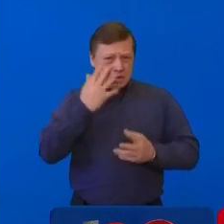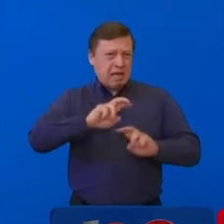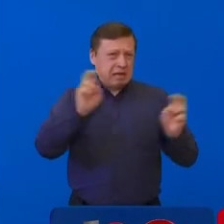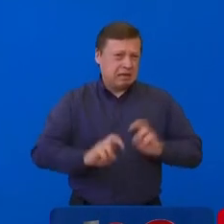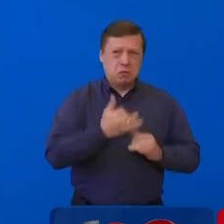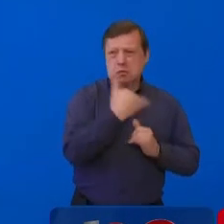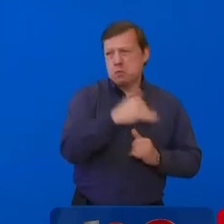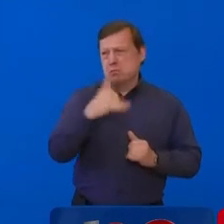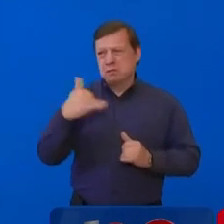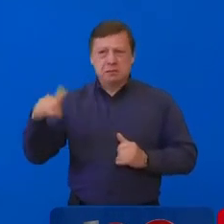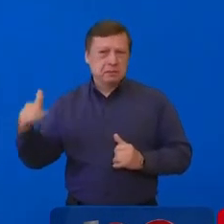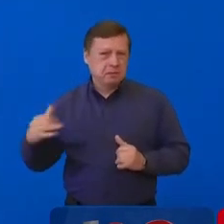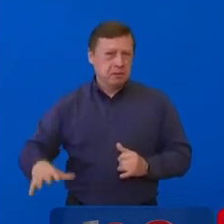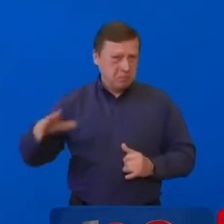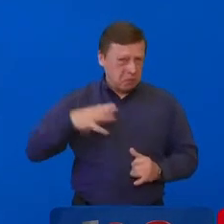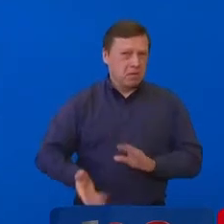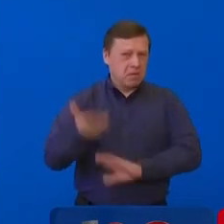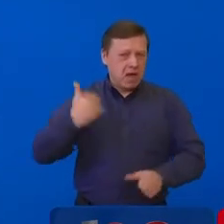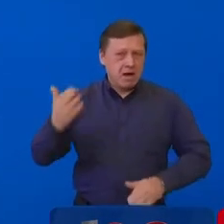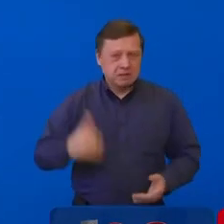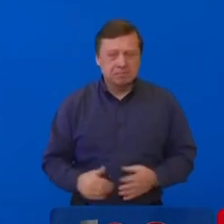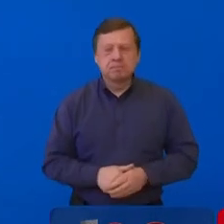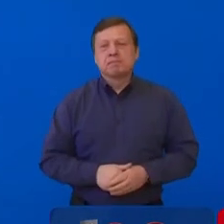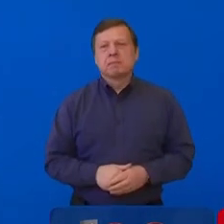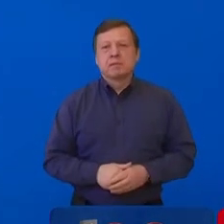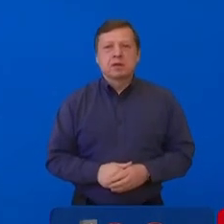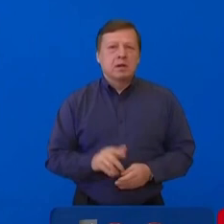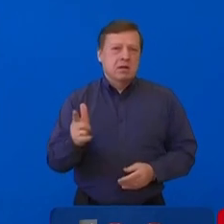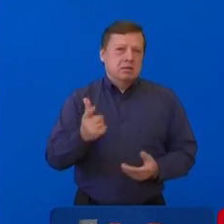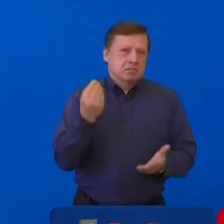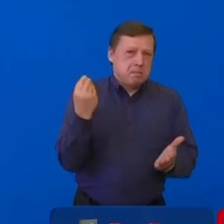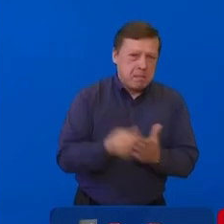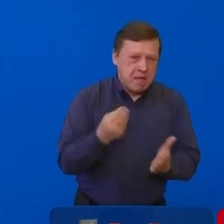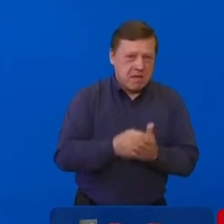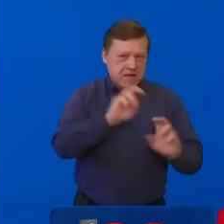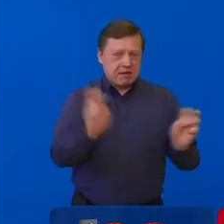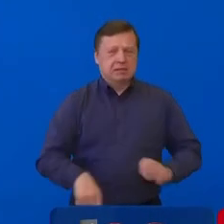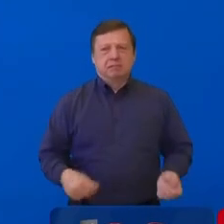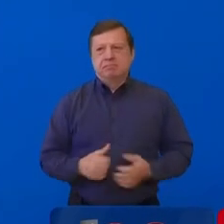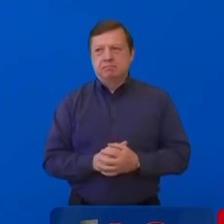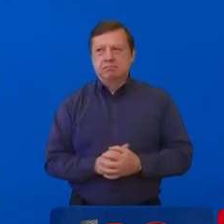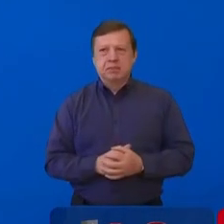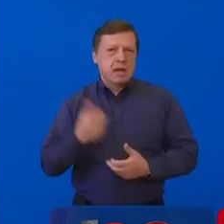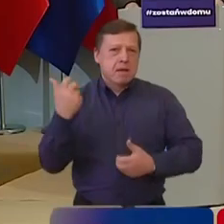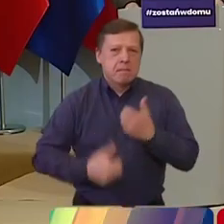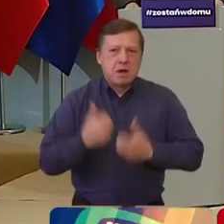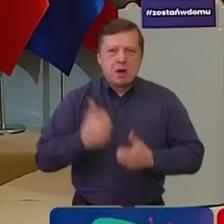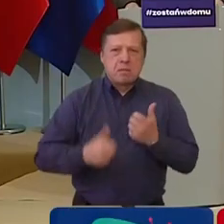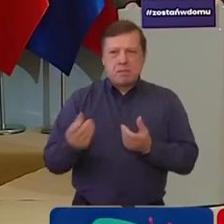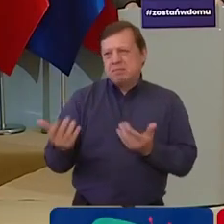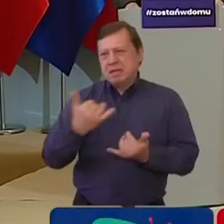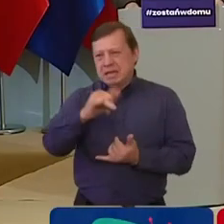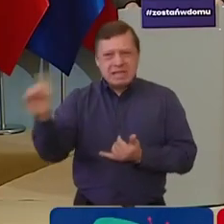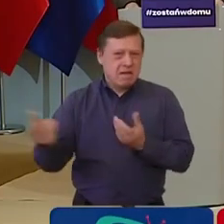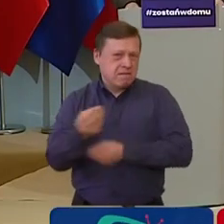albo takie, jakie dostrzegali wcześniej, związane z walutami, albo problemy z sektorami